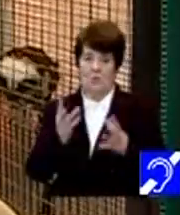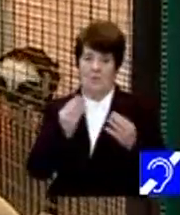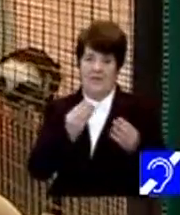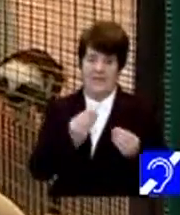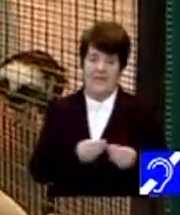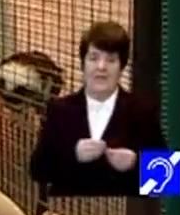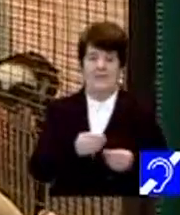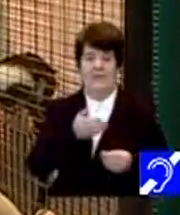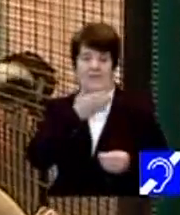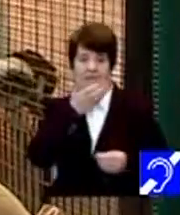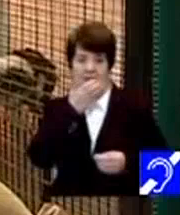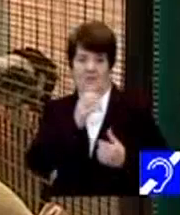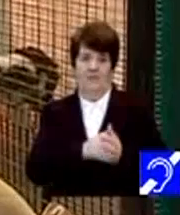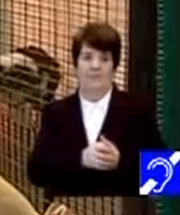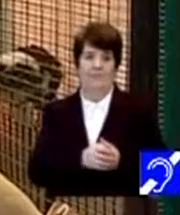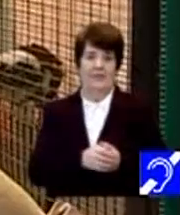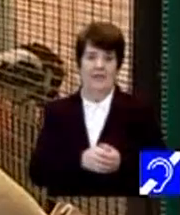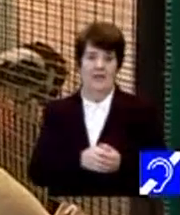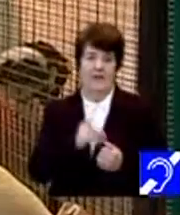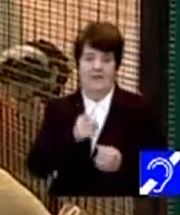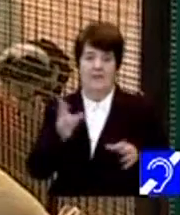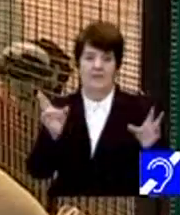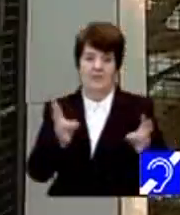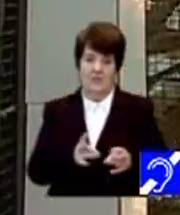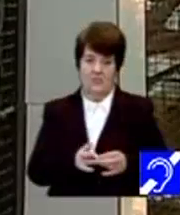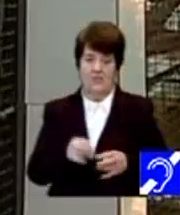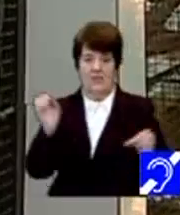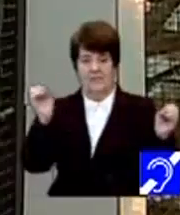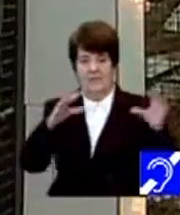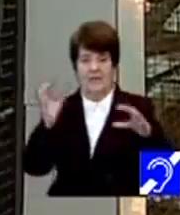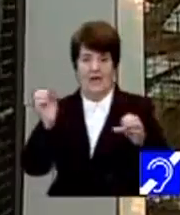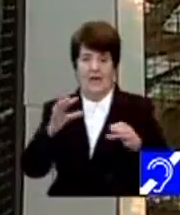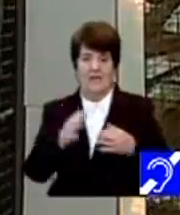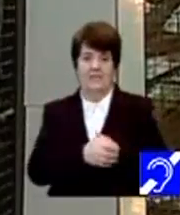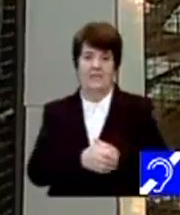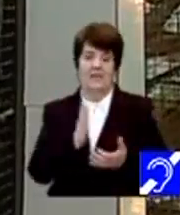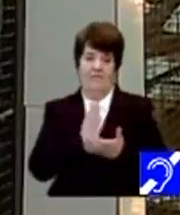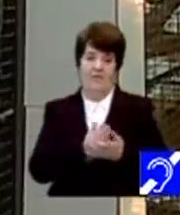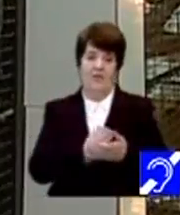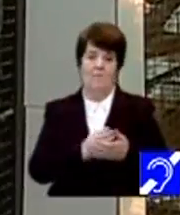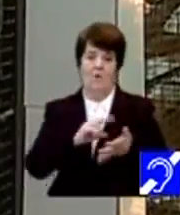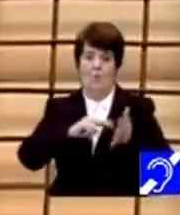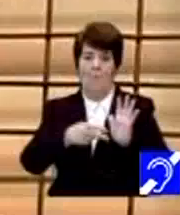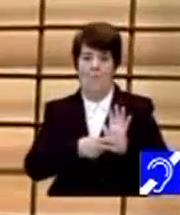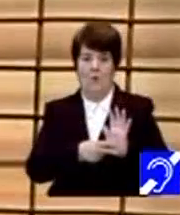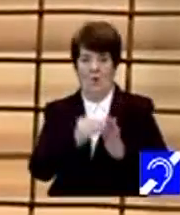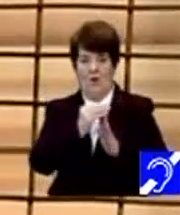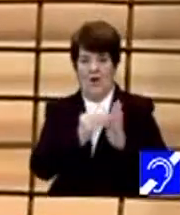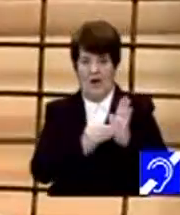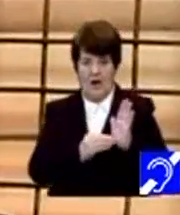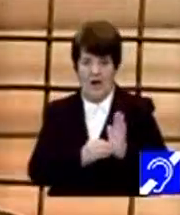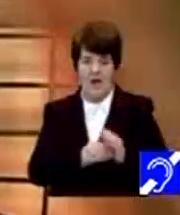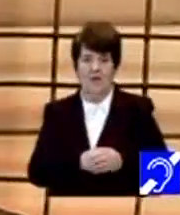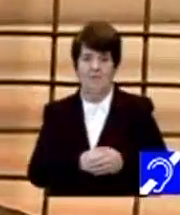de umiditate. În plus, ca și să suplinim necesarul de raze ultraviolete, noi avem un program prin care